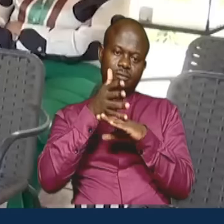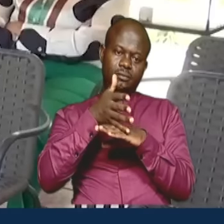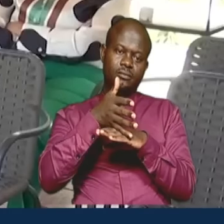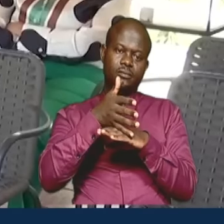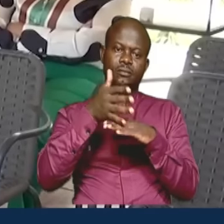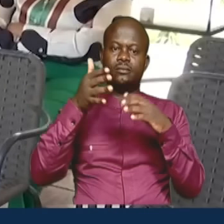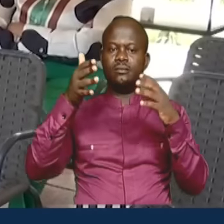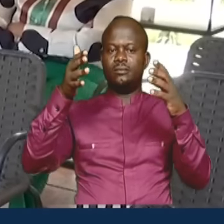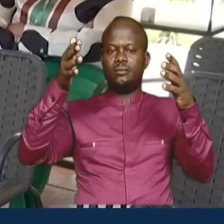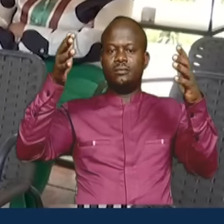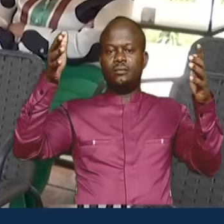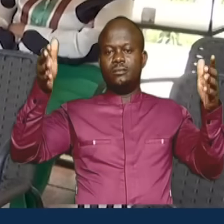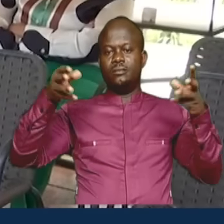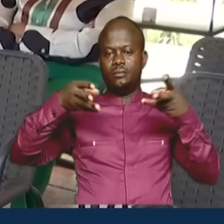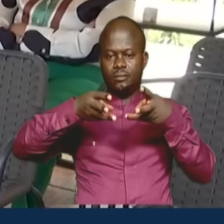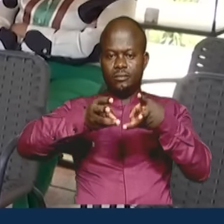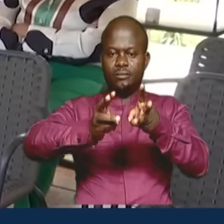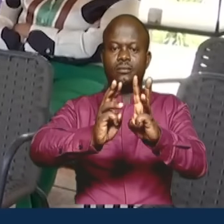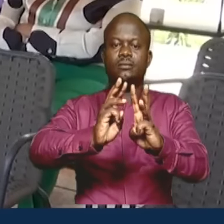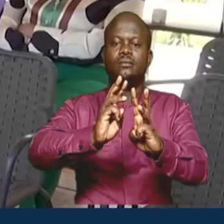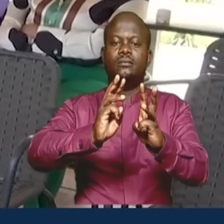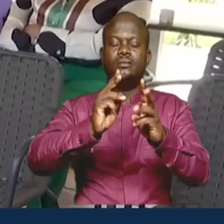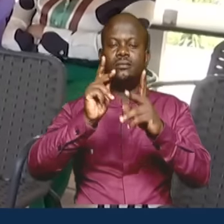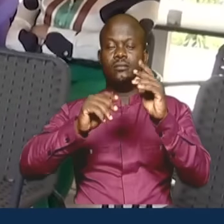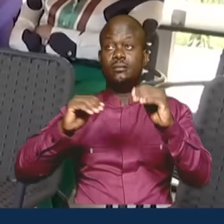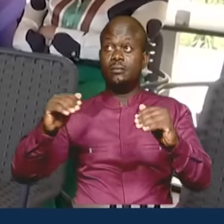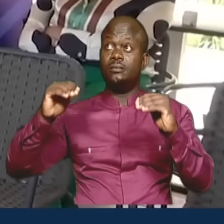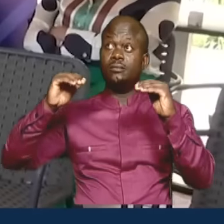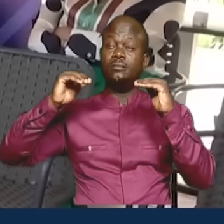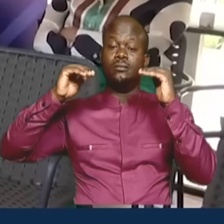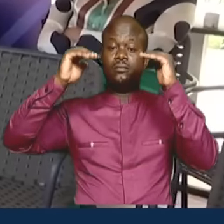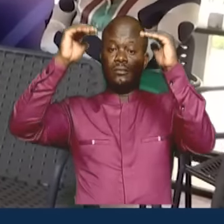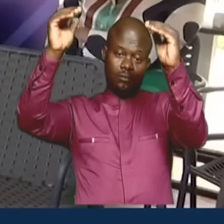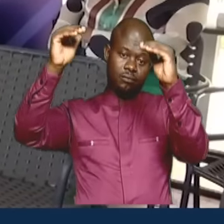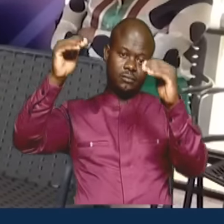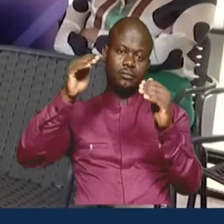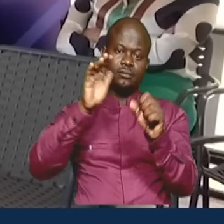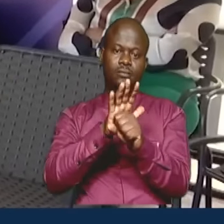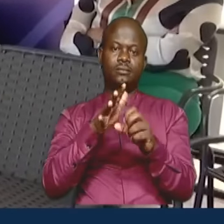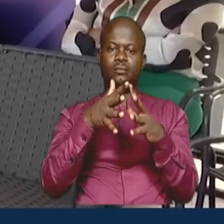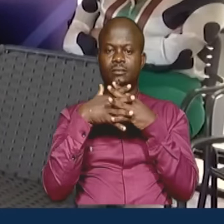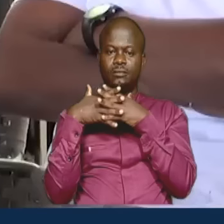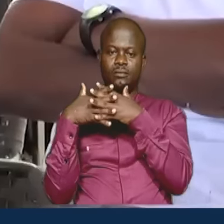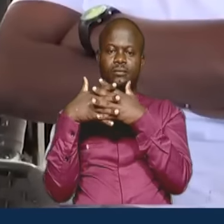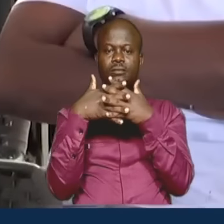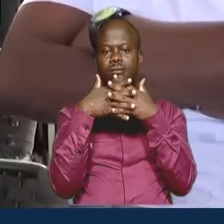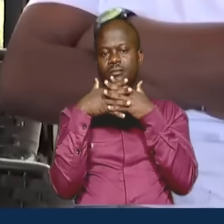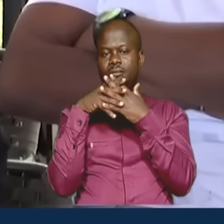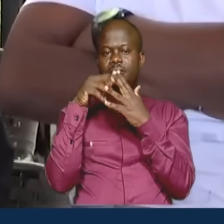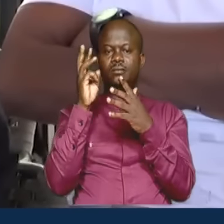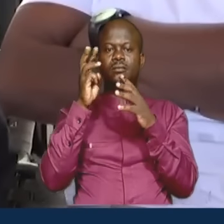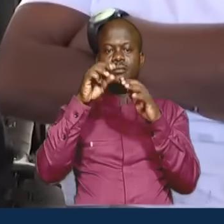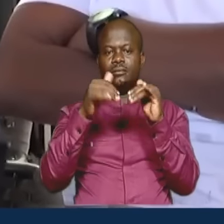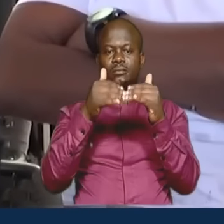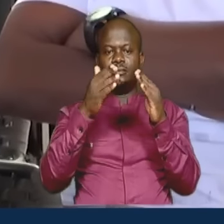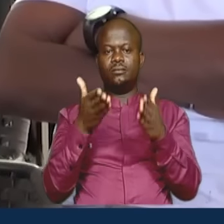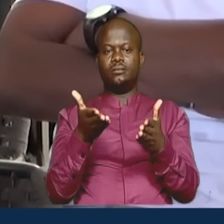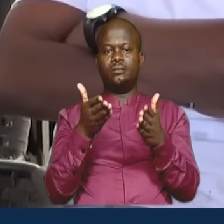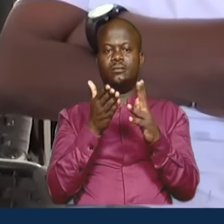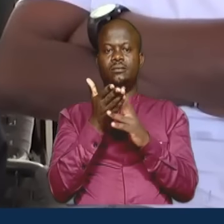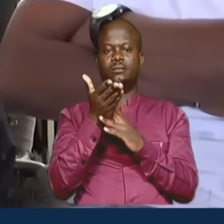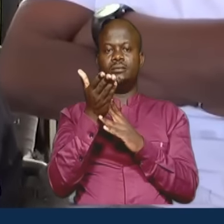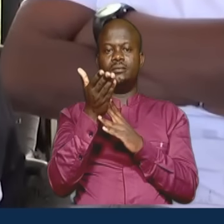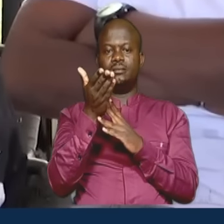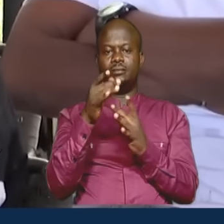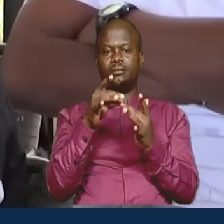uriho ubu ngubu ku buryo n'ibikomerezwa bikina uno mukino cyane cyane mu Leta z'Ubumwe za Amerika bashobora kuzakina uno mukino binyuze by'umwihariko